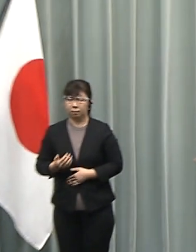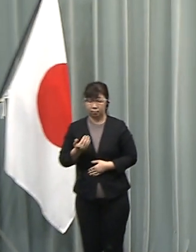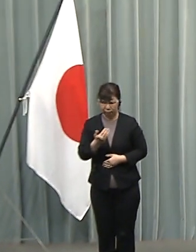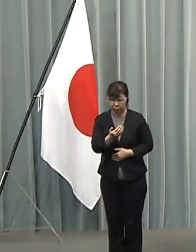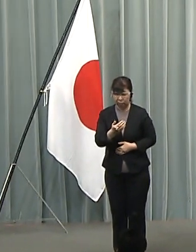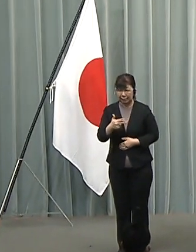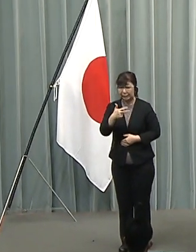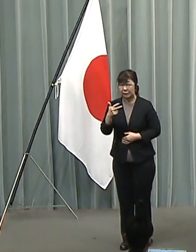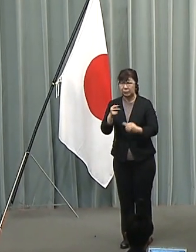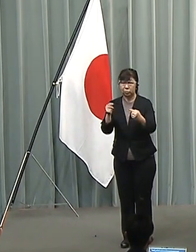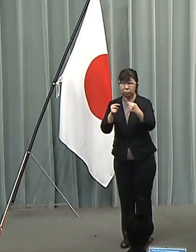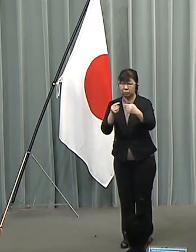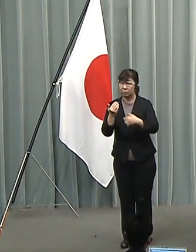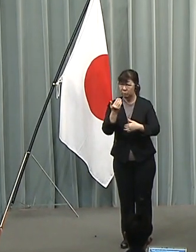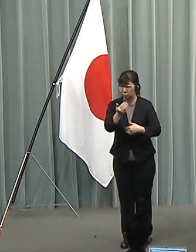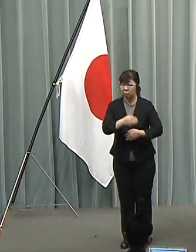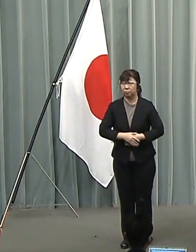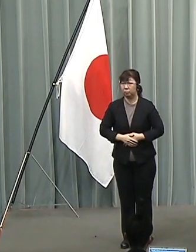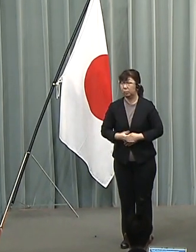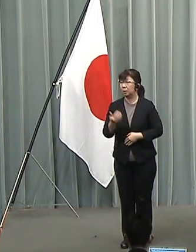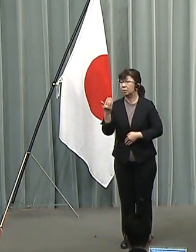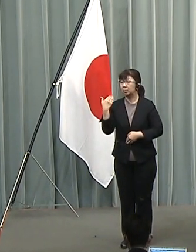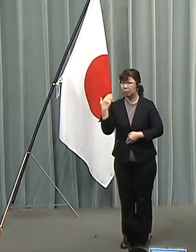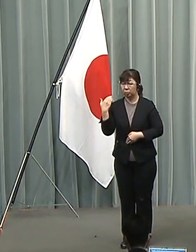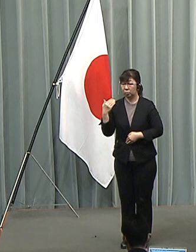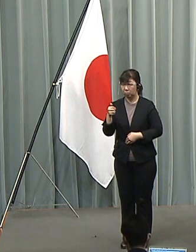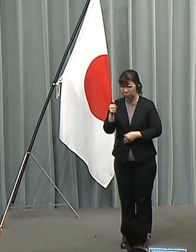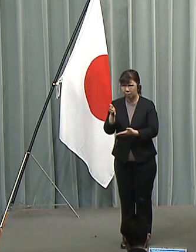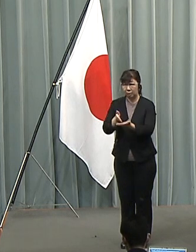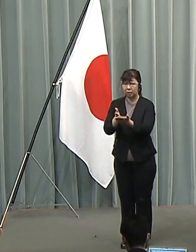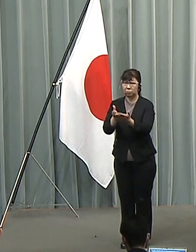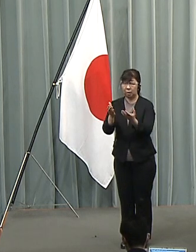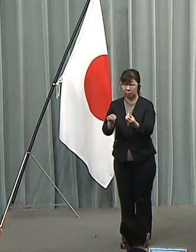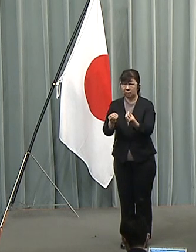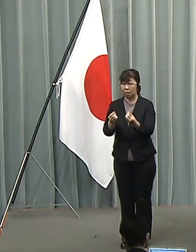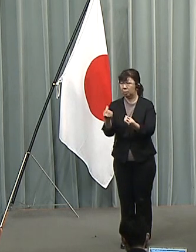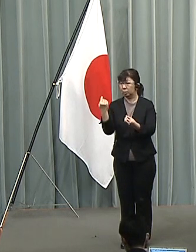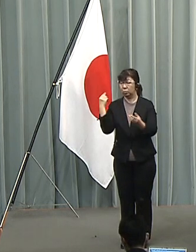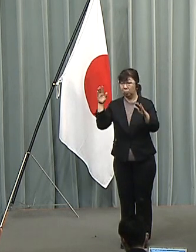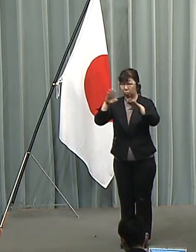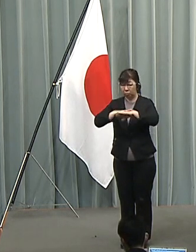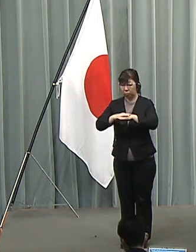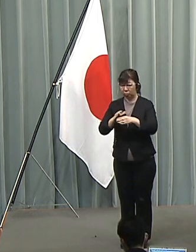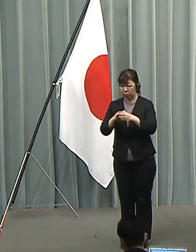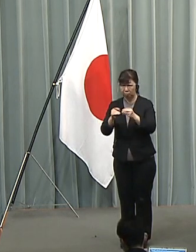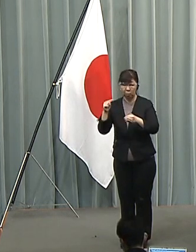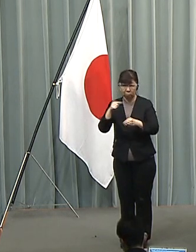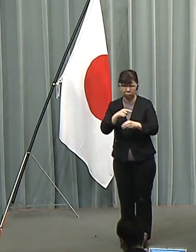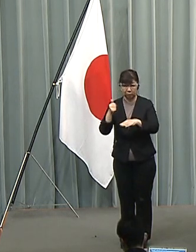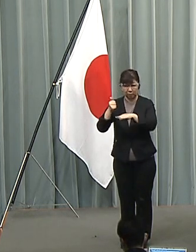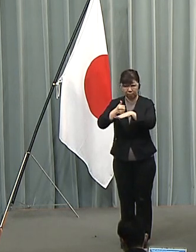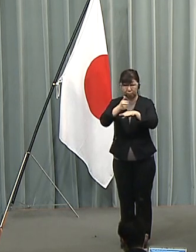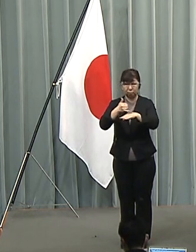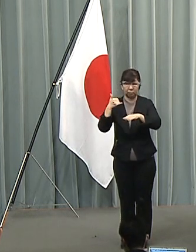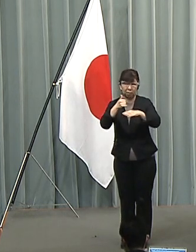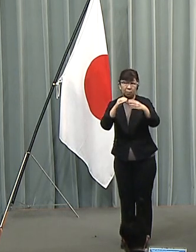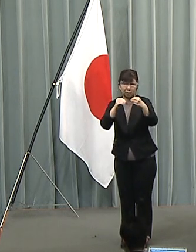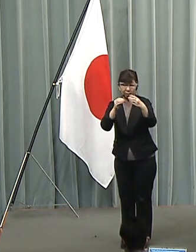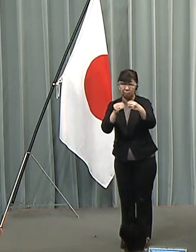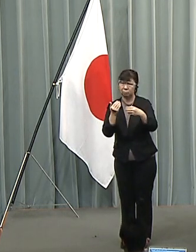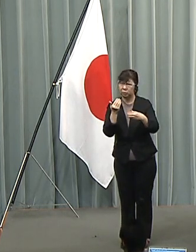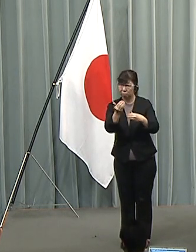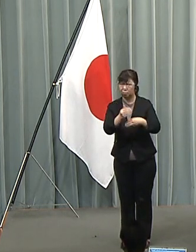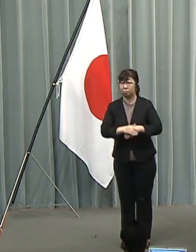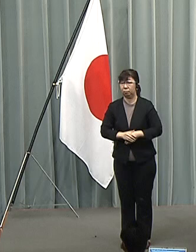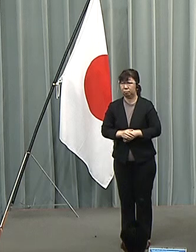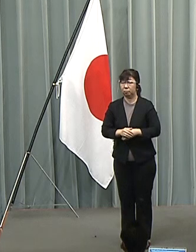時事通信の黒子と申します。先ほど長官からも言及のありました昨夜の日露電話首脳会談についてお伺いいたします。長